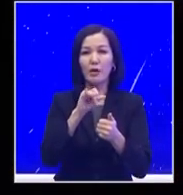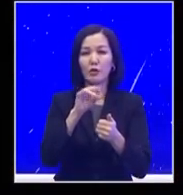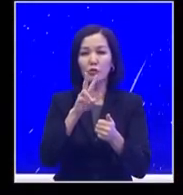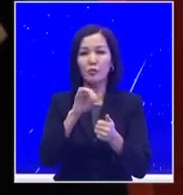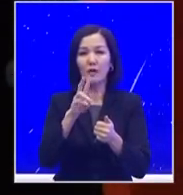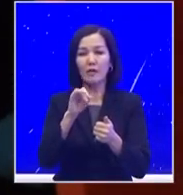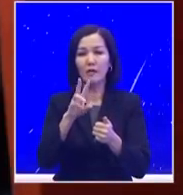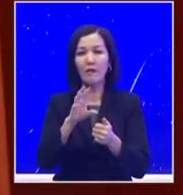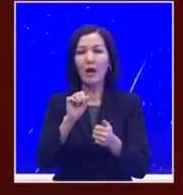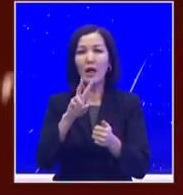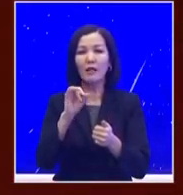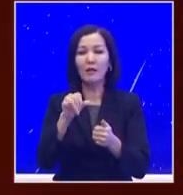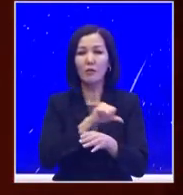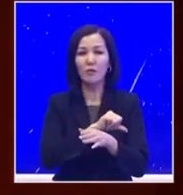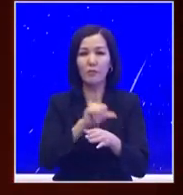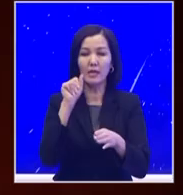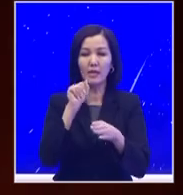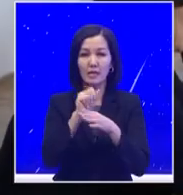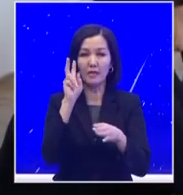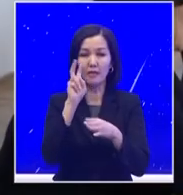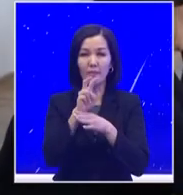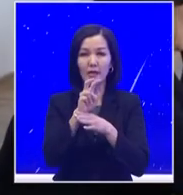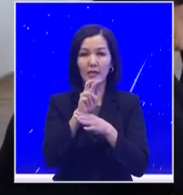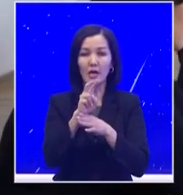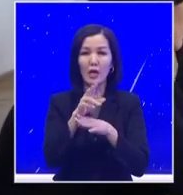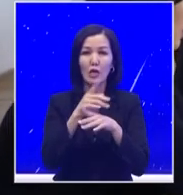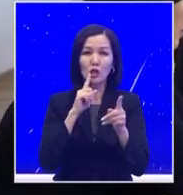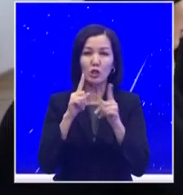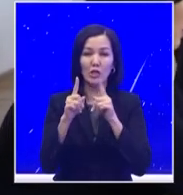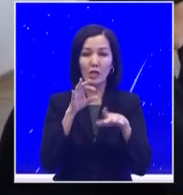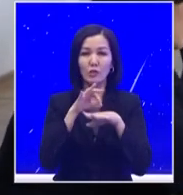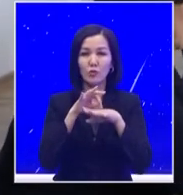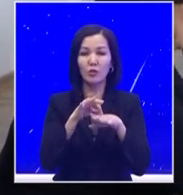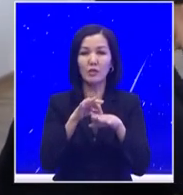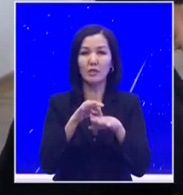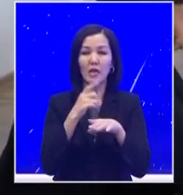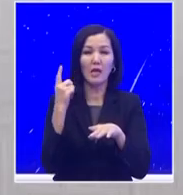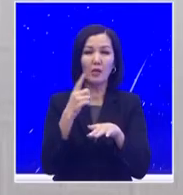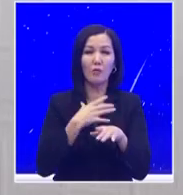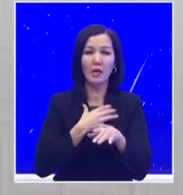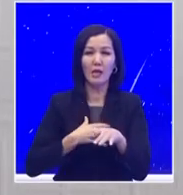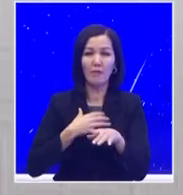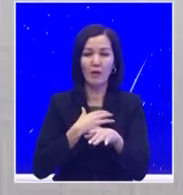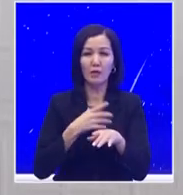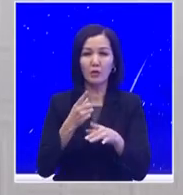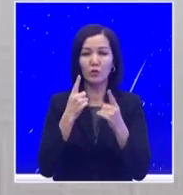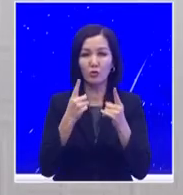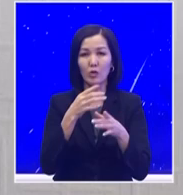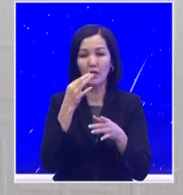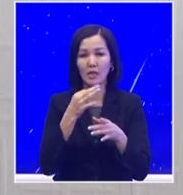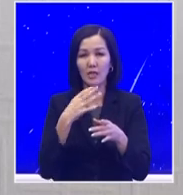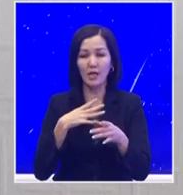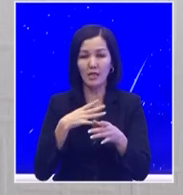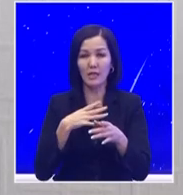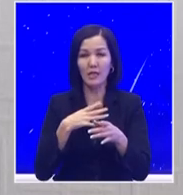барды. Мамандармен жиналыс өткізді. Бұл шекаралық бекеттің экономикалық маңызы зор екенін атап өтті. Сала қызметкерлерінің айтуынша, пункте